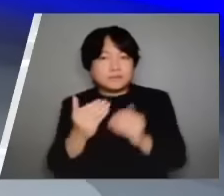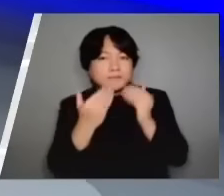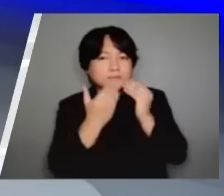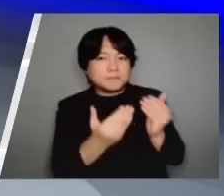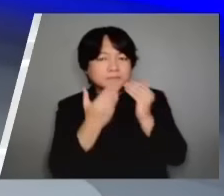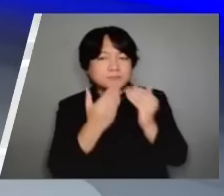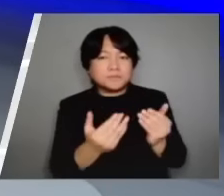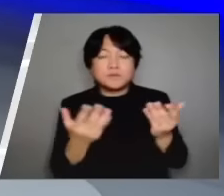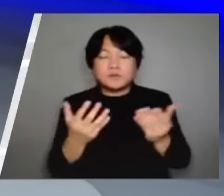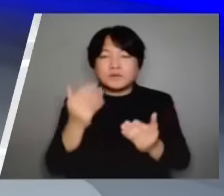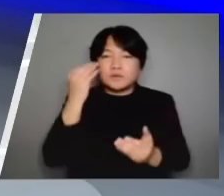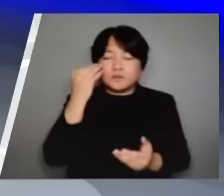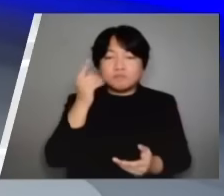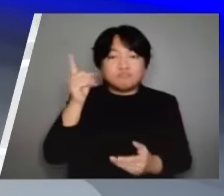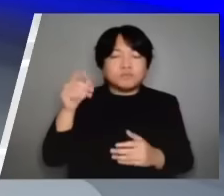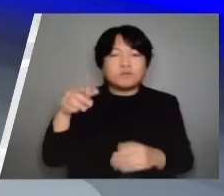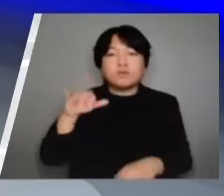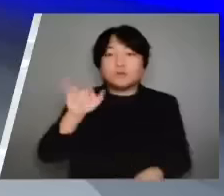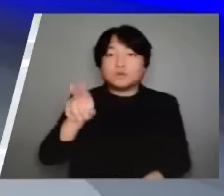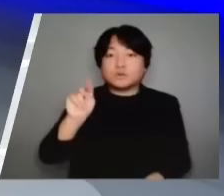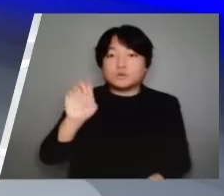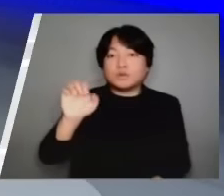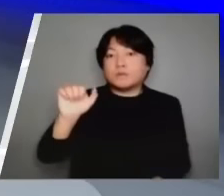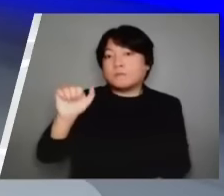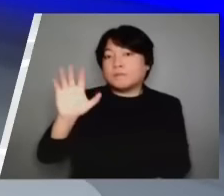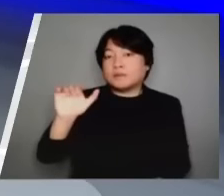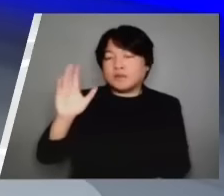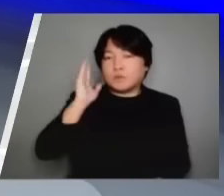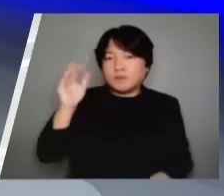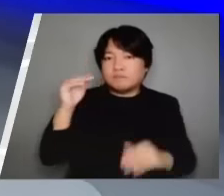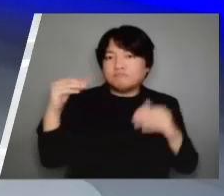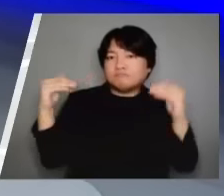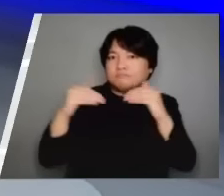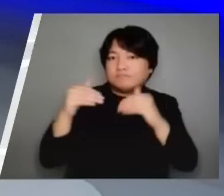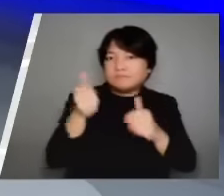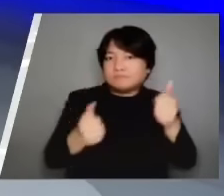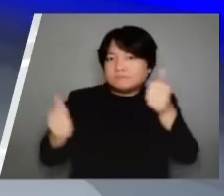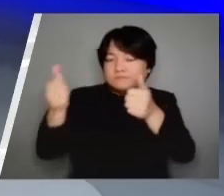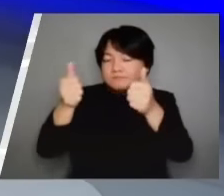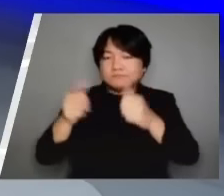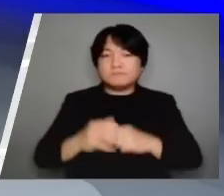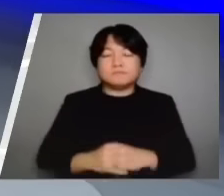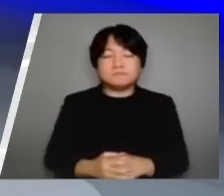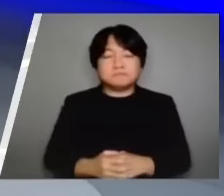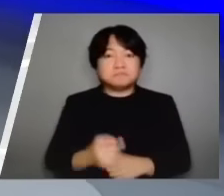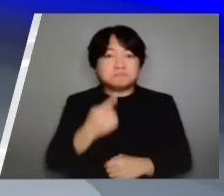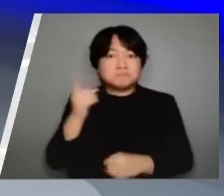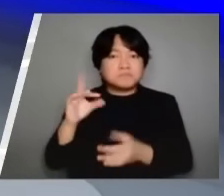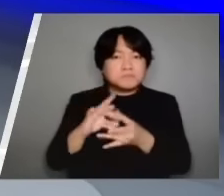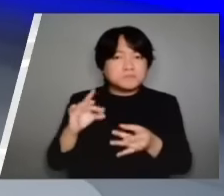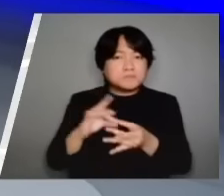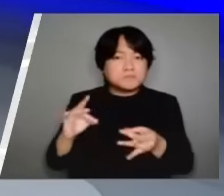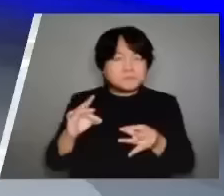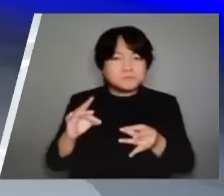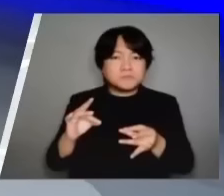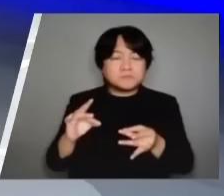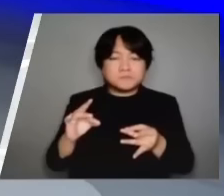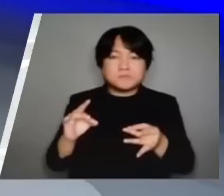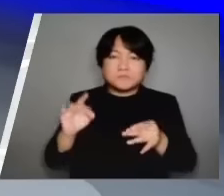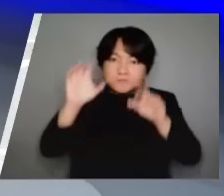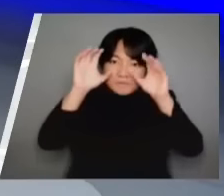June 15 sa oneonone interview ng GMA integrated news inihalintulad din niya sa nangyayari sa Ukraine ang